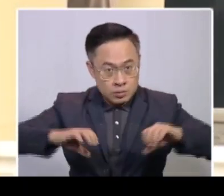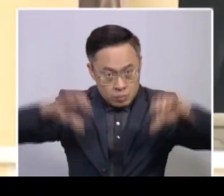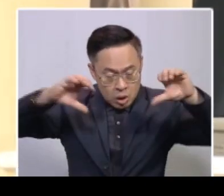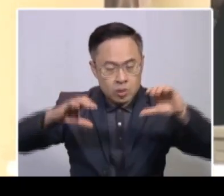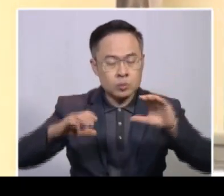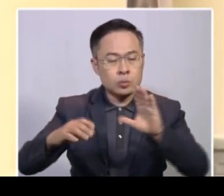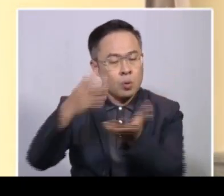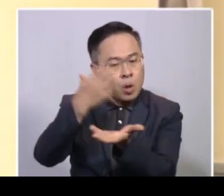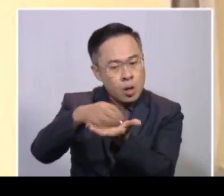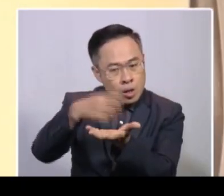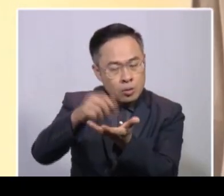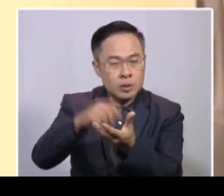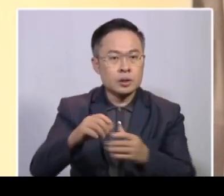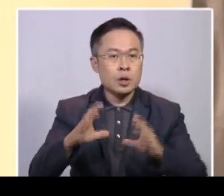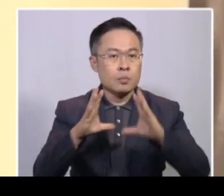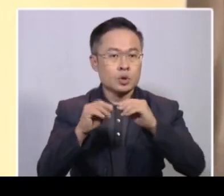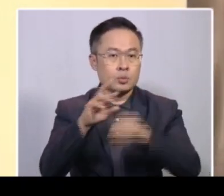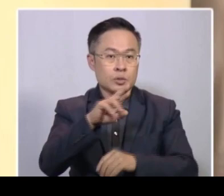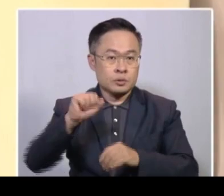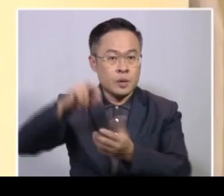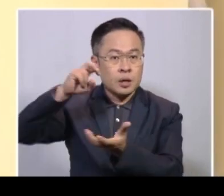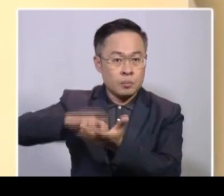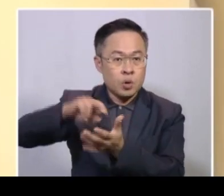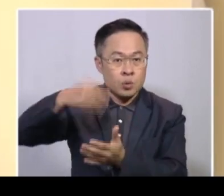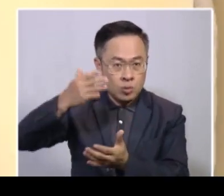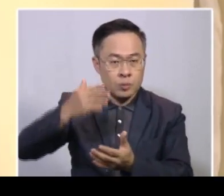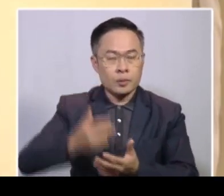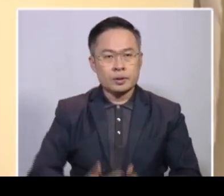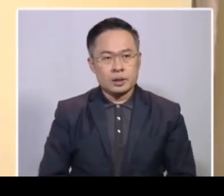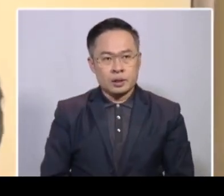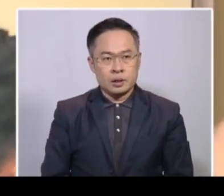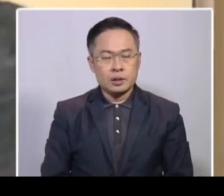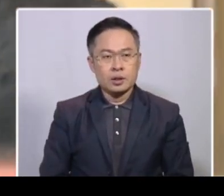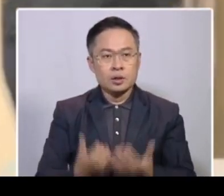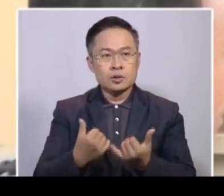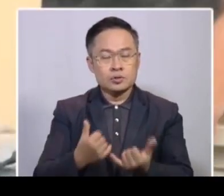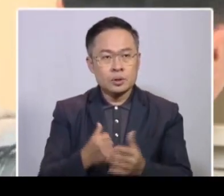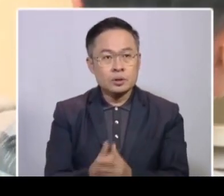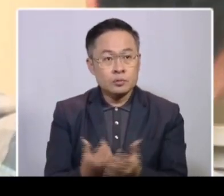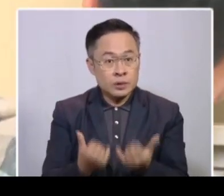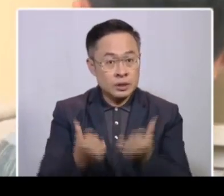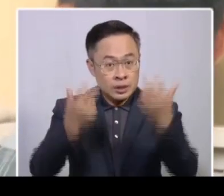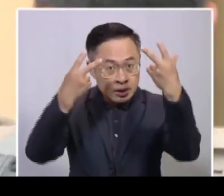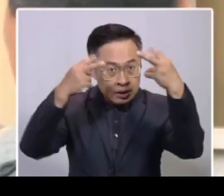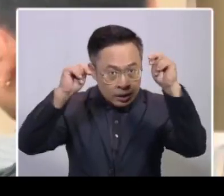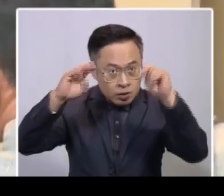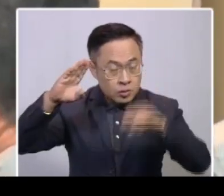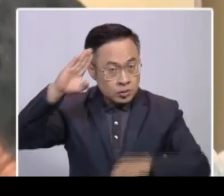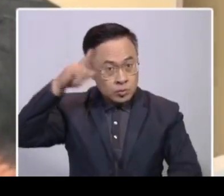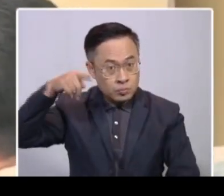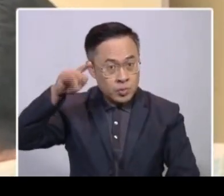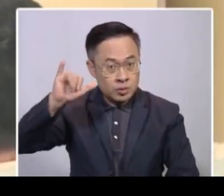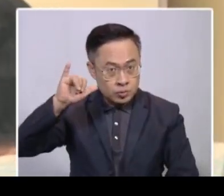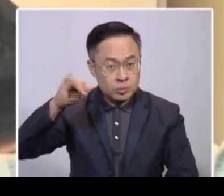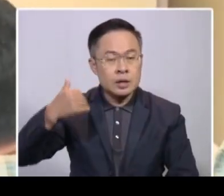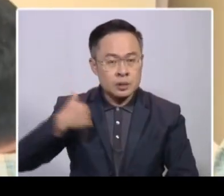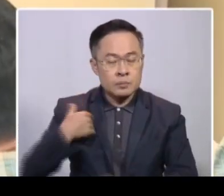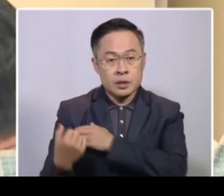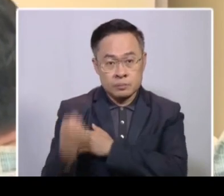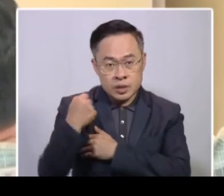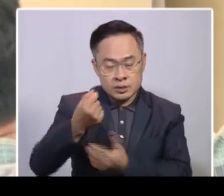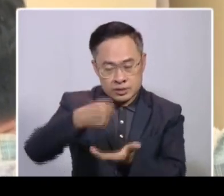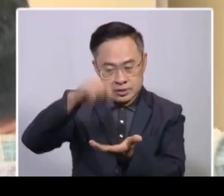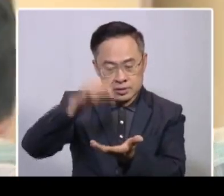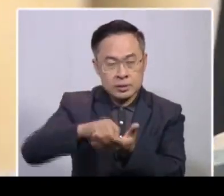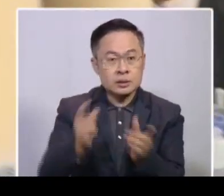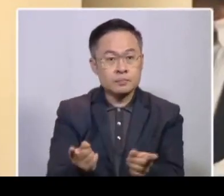นตรีไม่ต้องดำเนินการใดๆส่วนการแต่งตั้งโยกย้ายต่างๆนายกรัฐมนตรียังสามารถดำเนินการได้แต่จะทำเท่าที่จำเป็นเท่านั้น